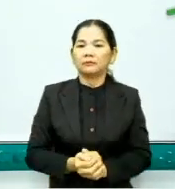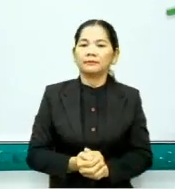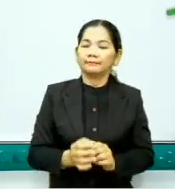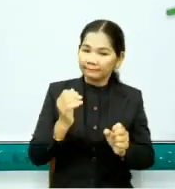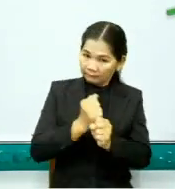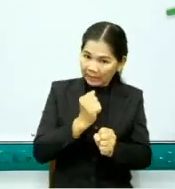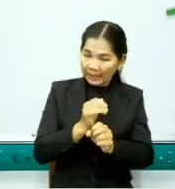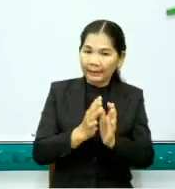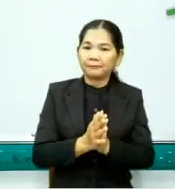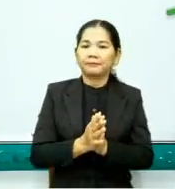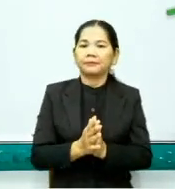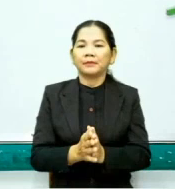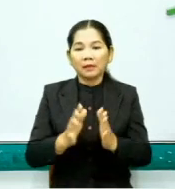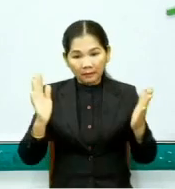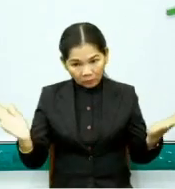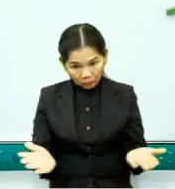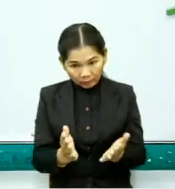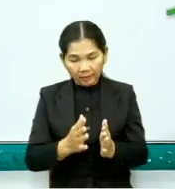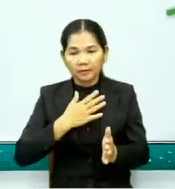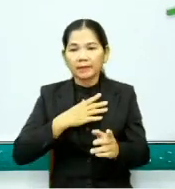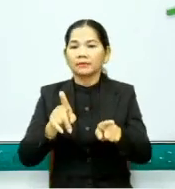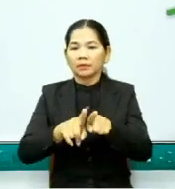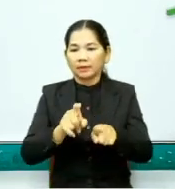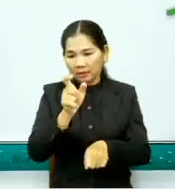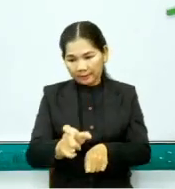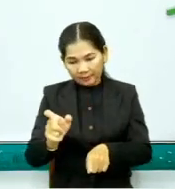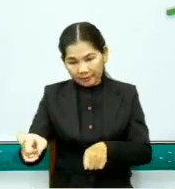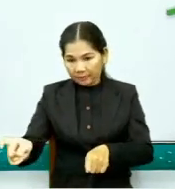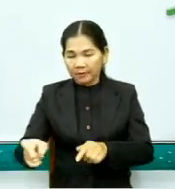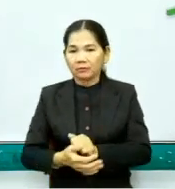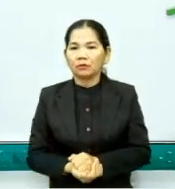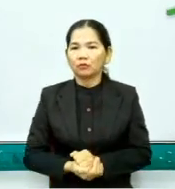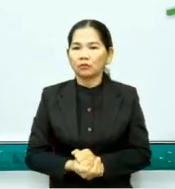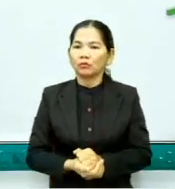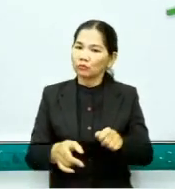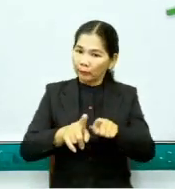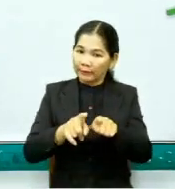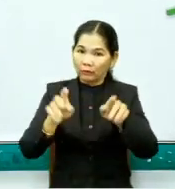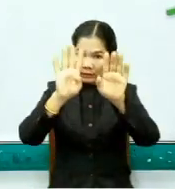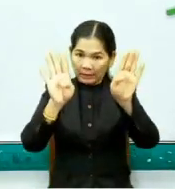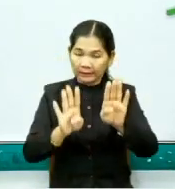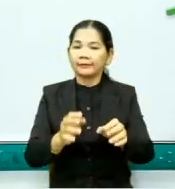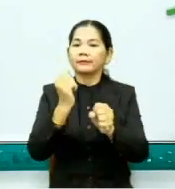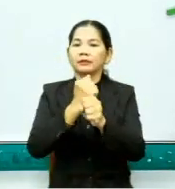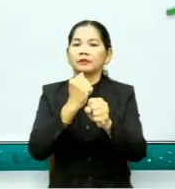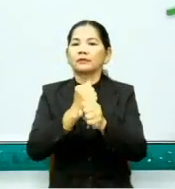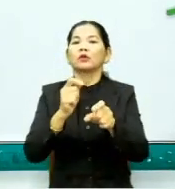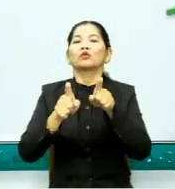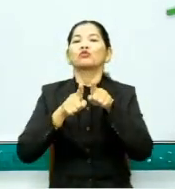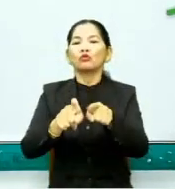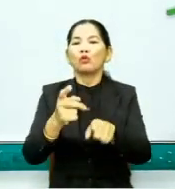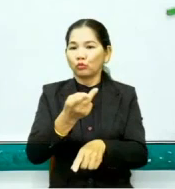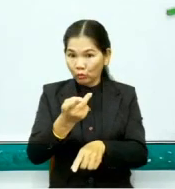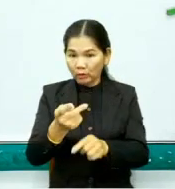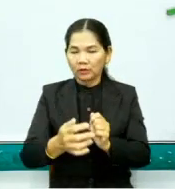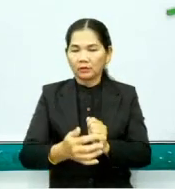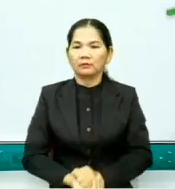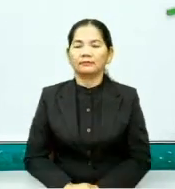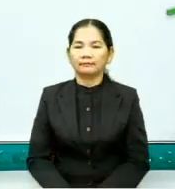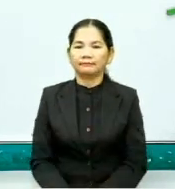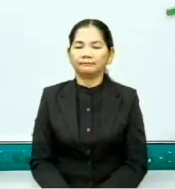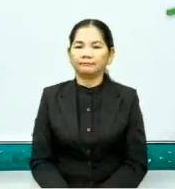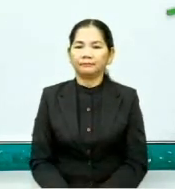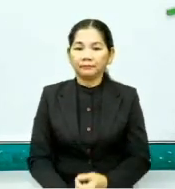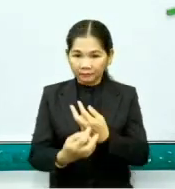thuế cha tam ca mai nôm là bằng nè cứ cướp khné cha chẳng con